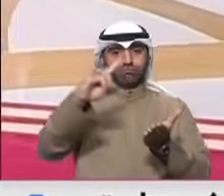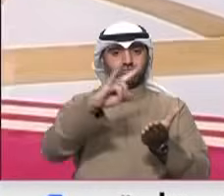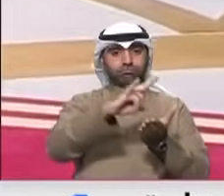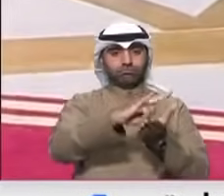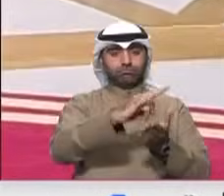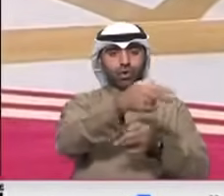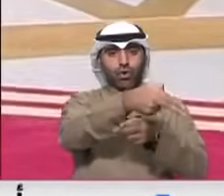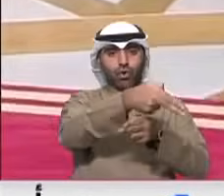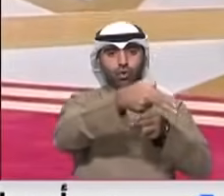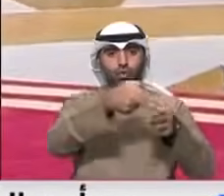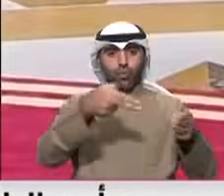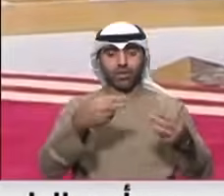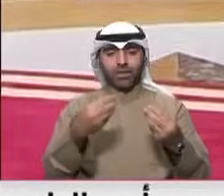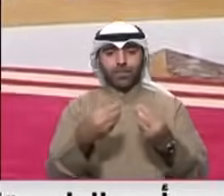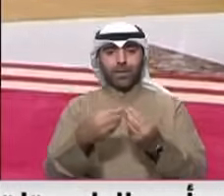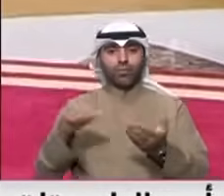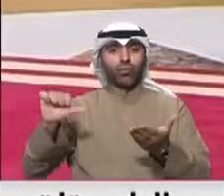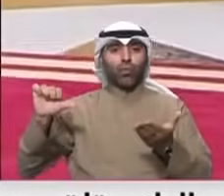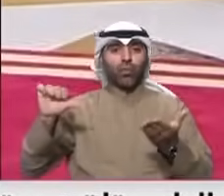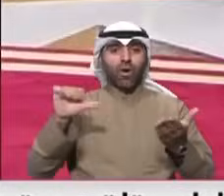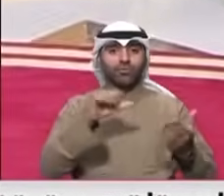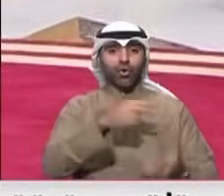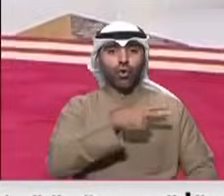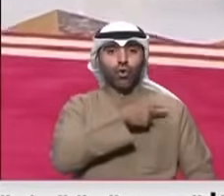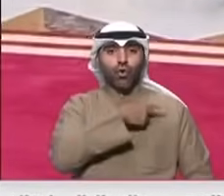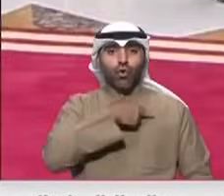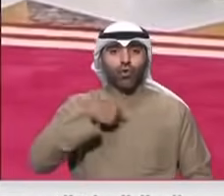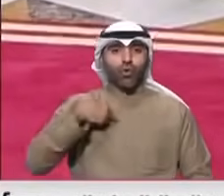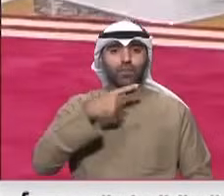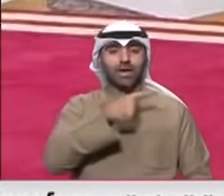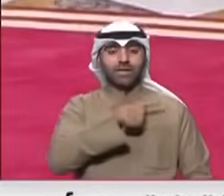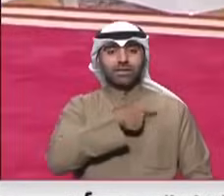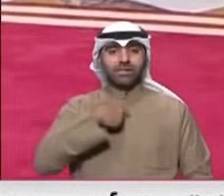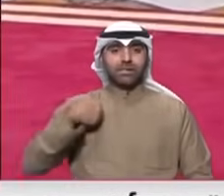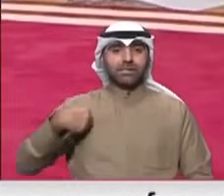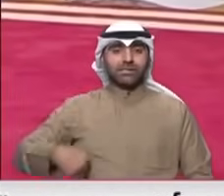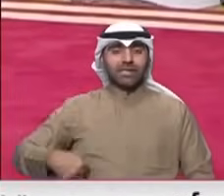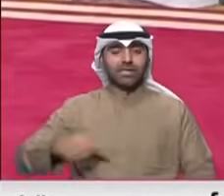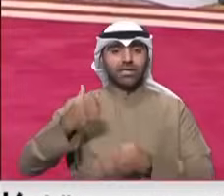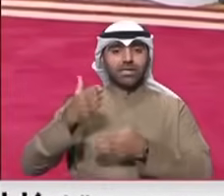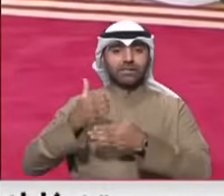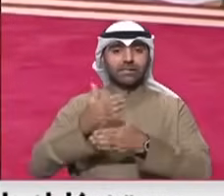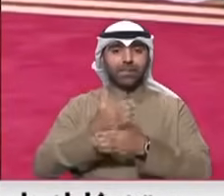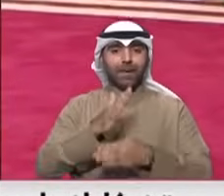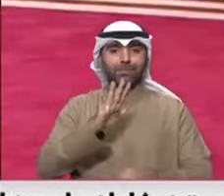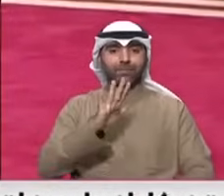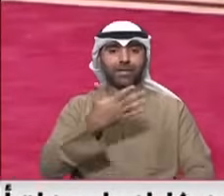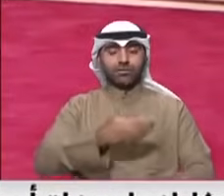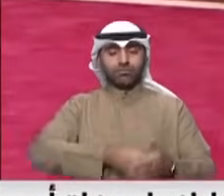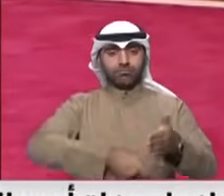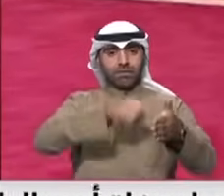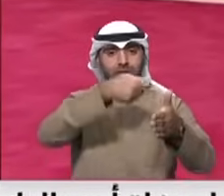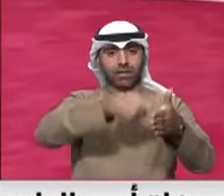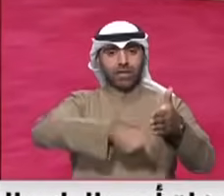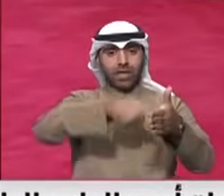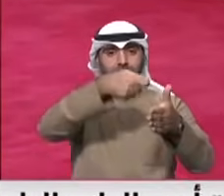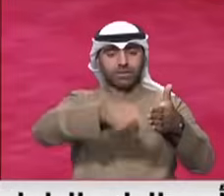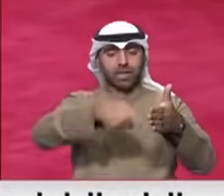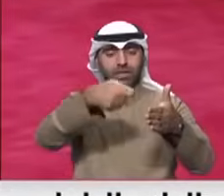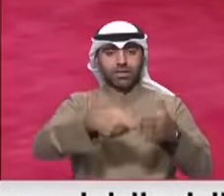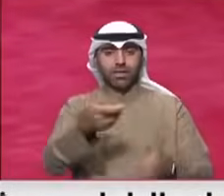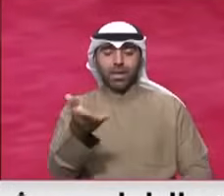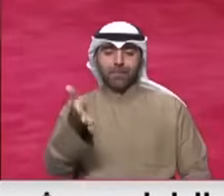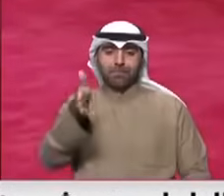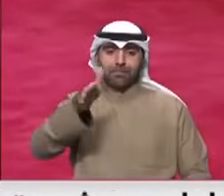والوفد المرافق حيث قام بتقديم واجب العزاء في وفاه فقيد الوطن المغفور له باذن الله تعالى حضره